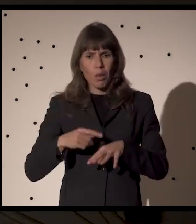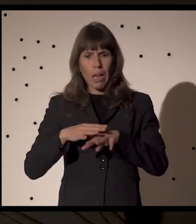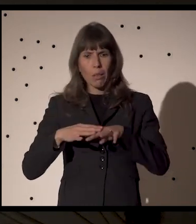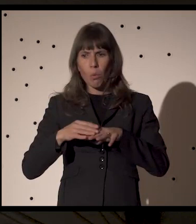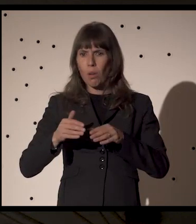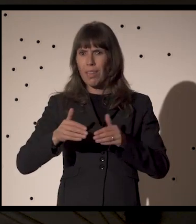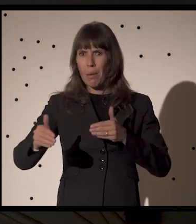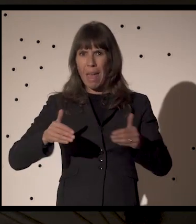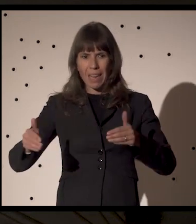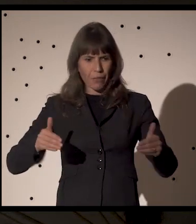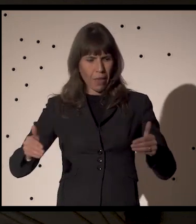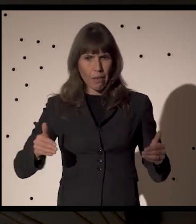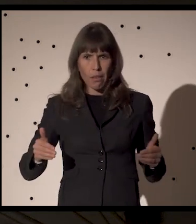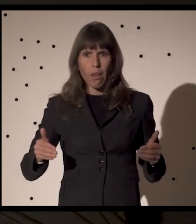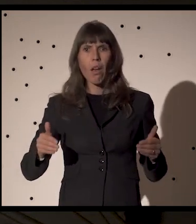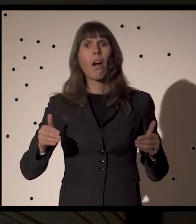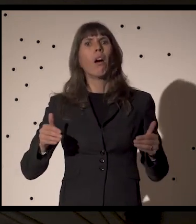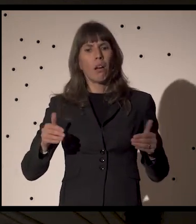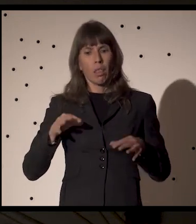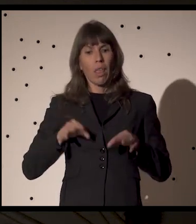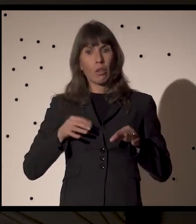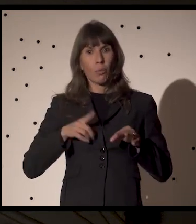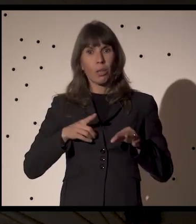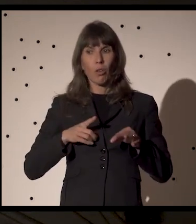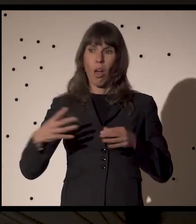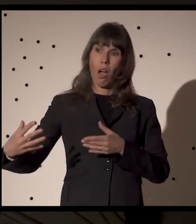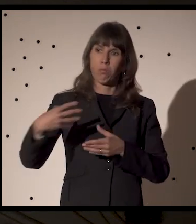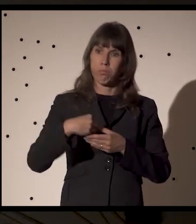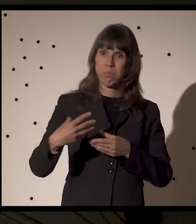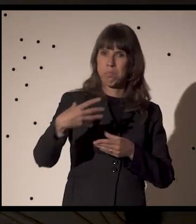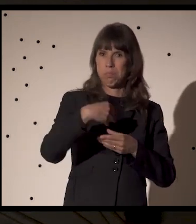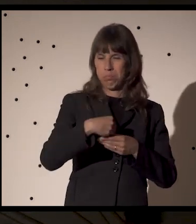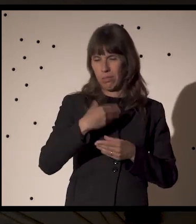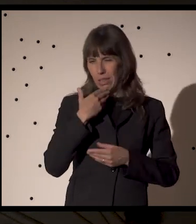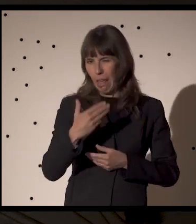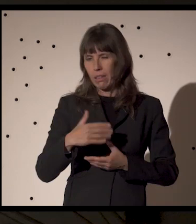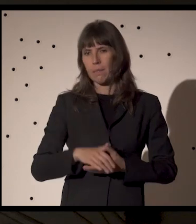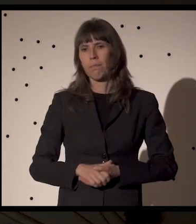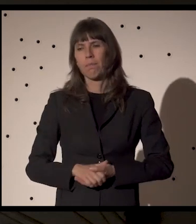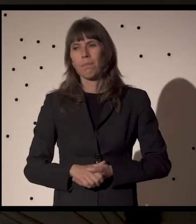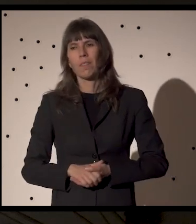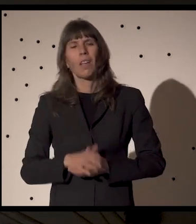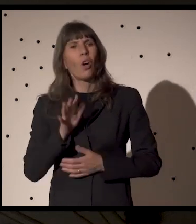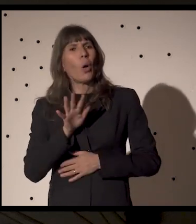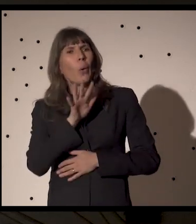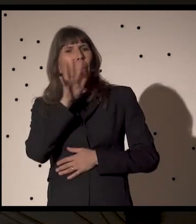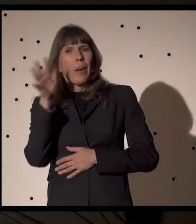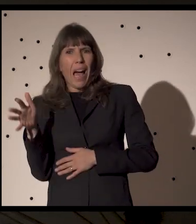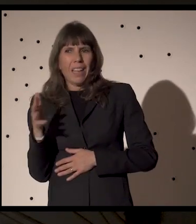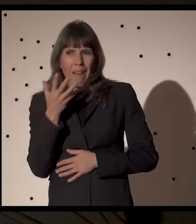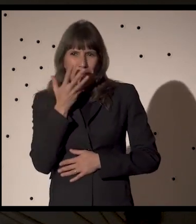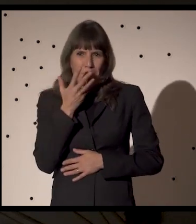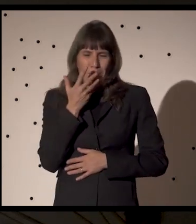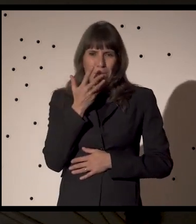nel Piccolo Teatro del Piccolo teatro e devo dire che la cosa che mi è piaciuta anche molto di più ed è uno slogan che io vorrei